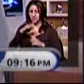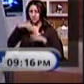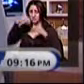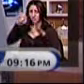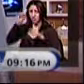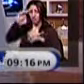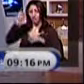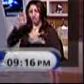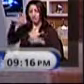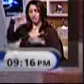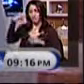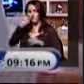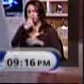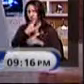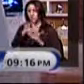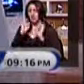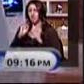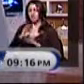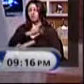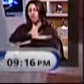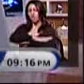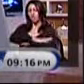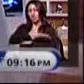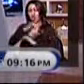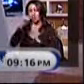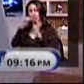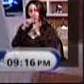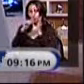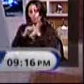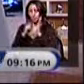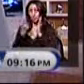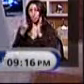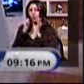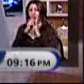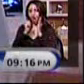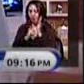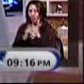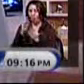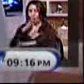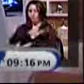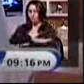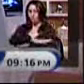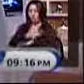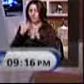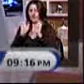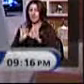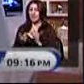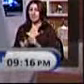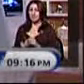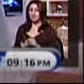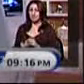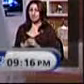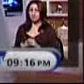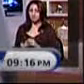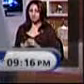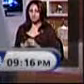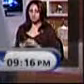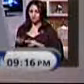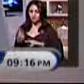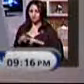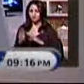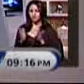بال حضرتك، لاني انا تعاقدت معاك على حاجه وانت بتعمل حاجه تانية خالص، بتعمل عكس اللي انا تعاقدت معاك. طيب انت